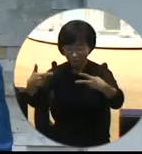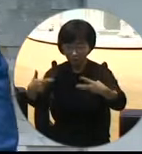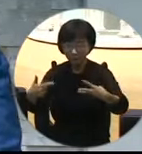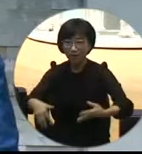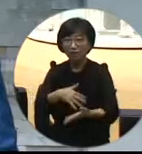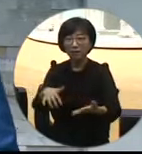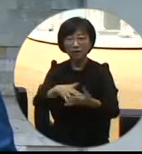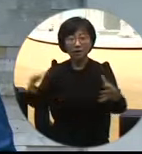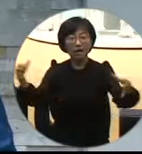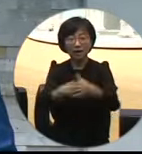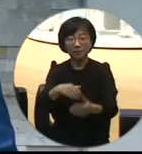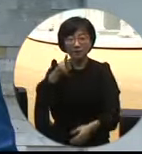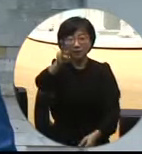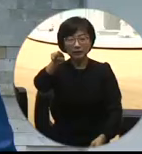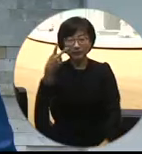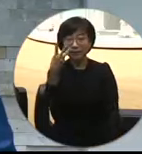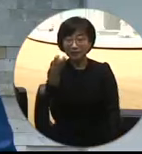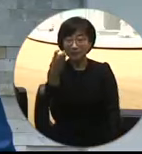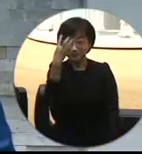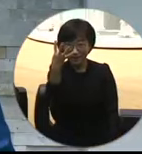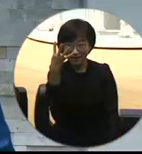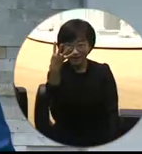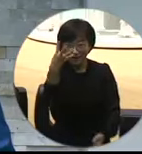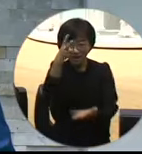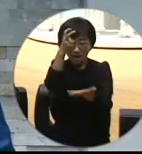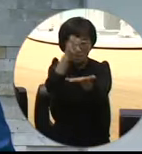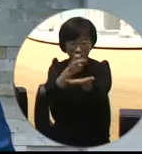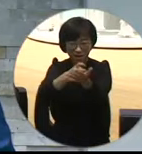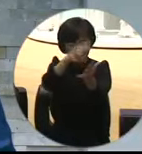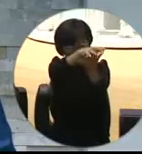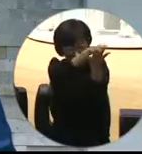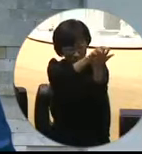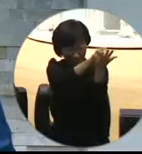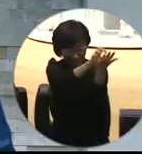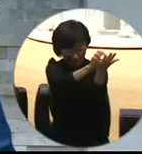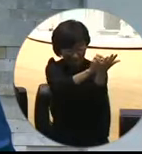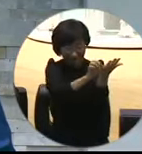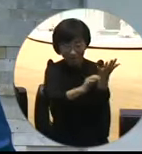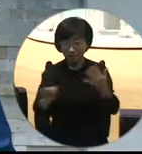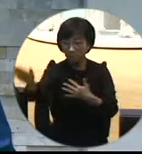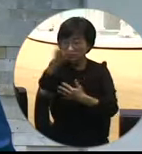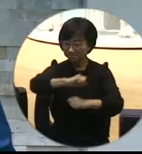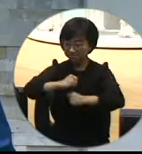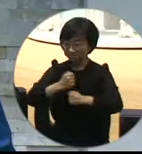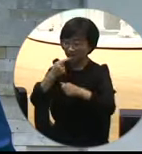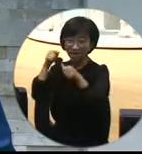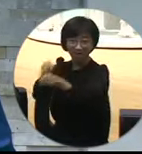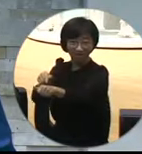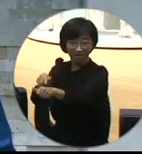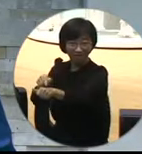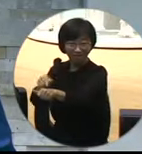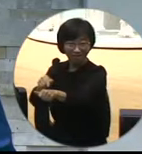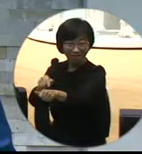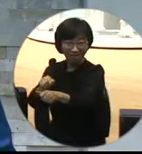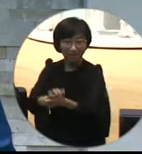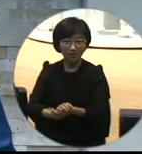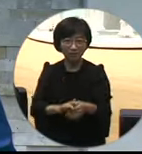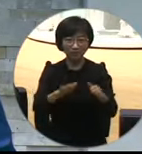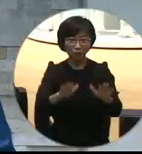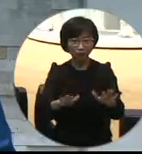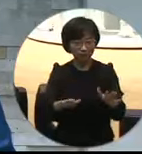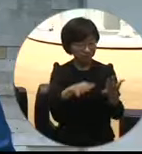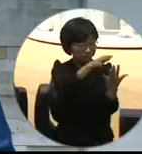그러니까 234가지의 이 규정을 만들어가 지키도록 했습니다. 오늘 본문 내용을 보면 이 규례에